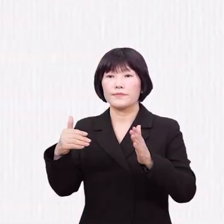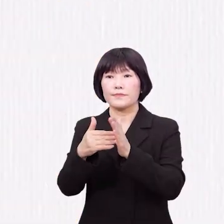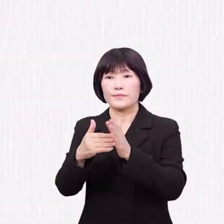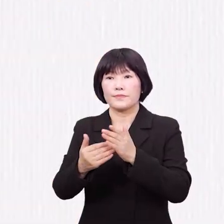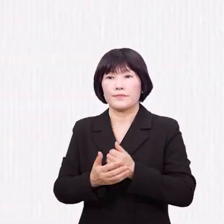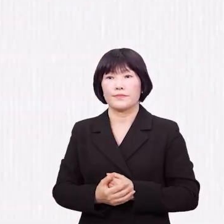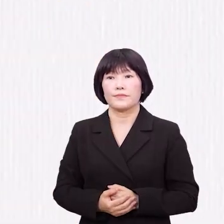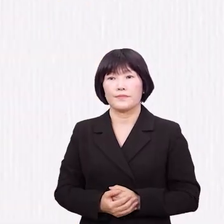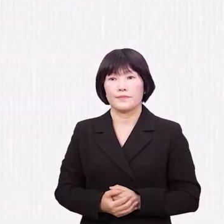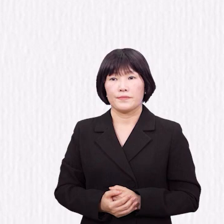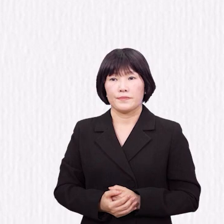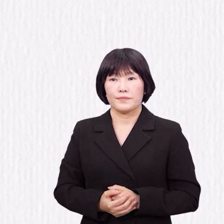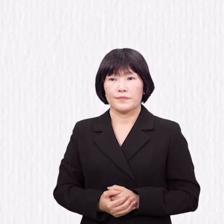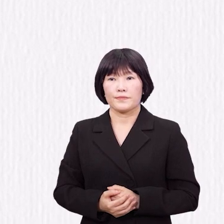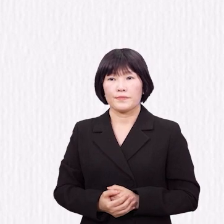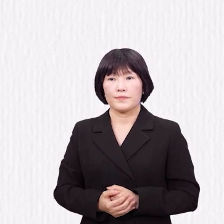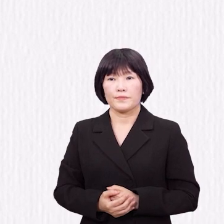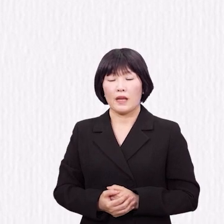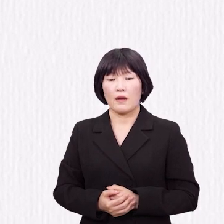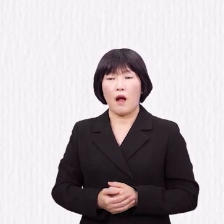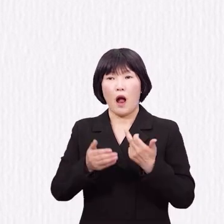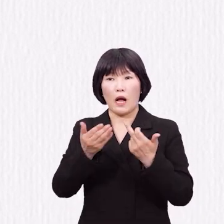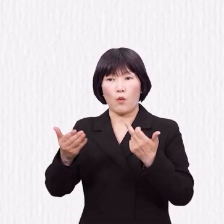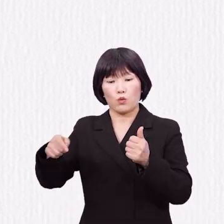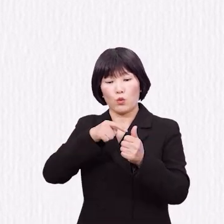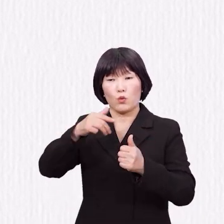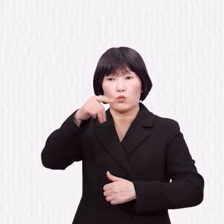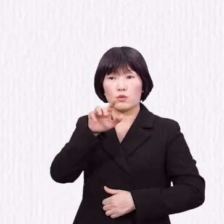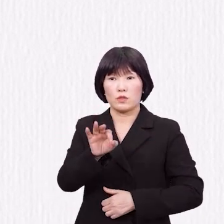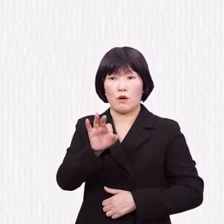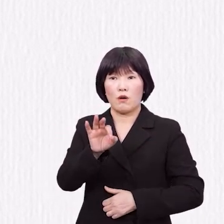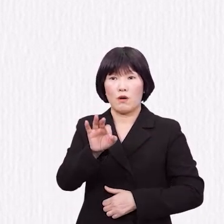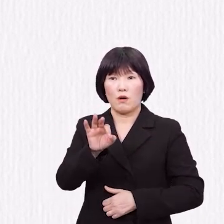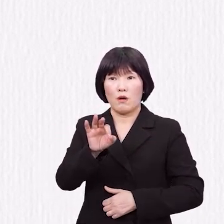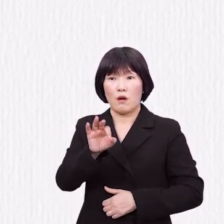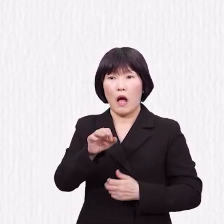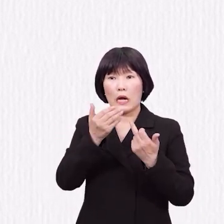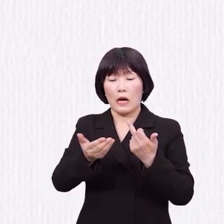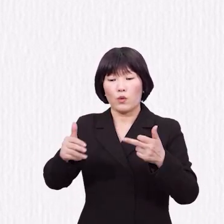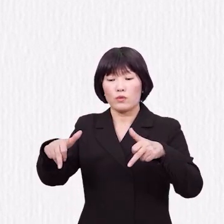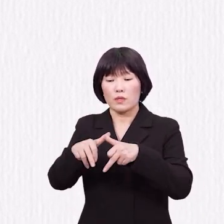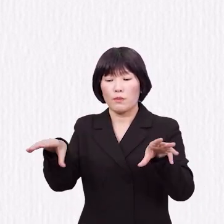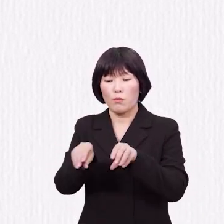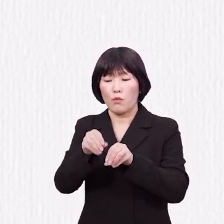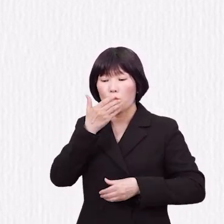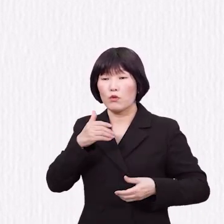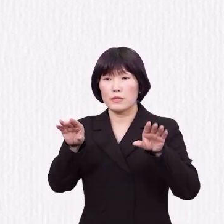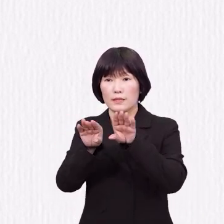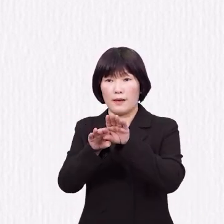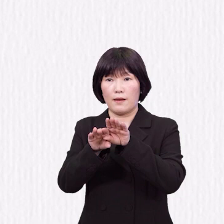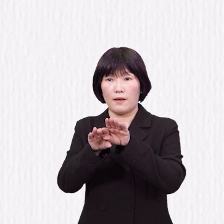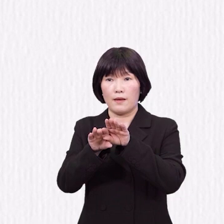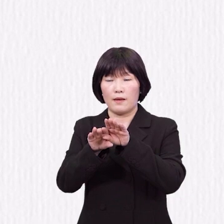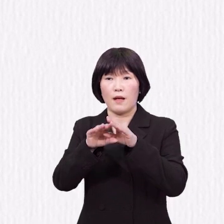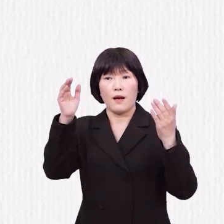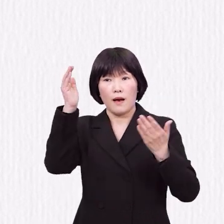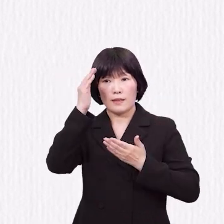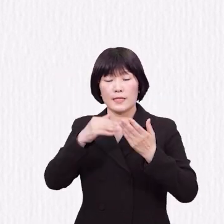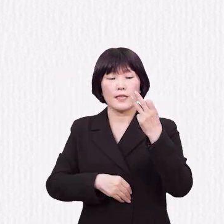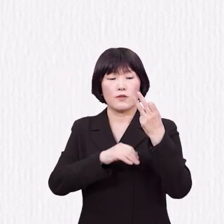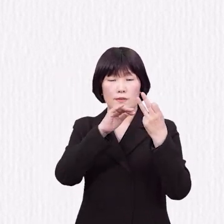강원도 교육청에서는 강원도 장애인 종합복지관을 통해 13명의 학생들이 4곳의 사업체에서